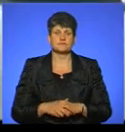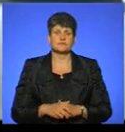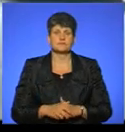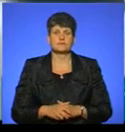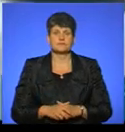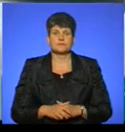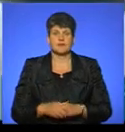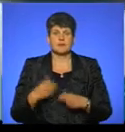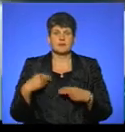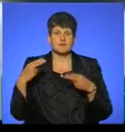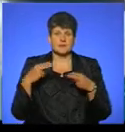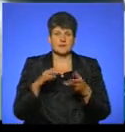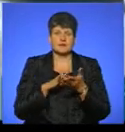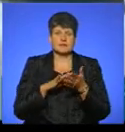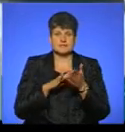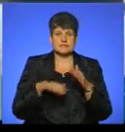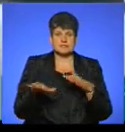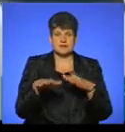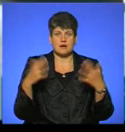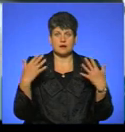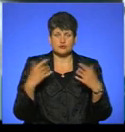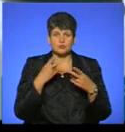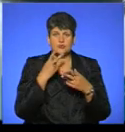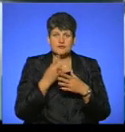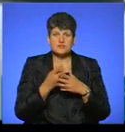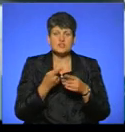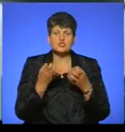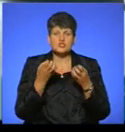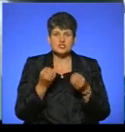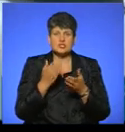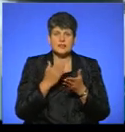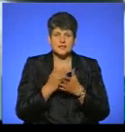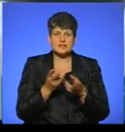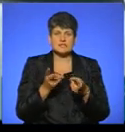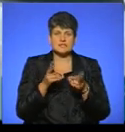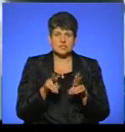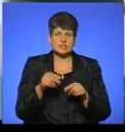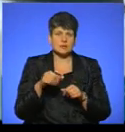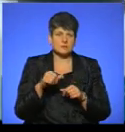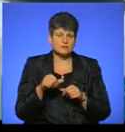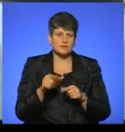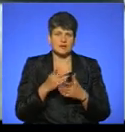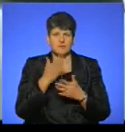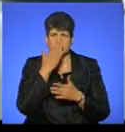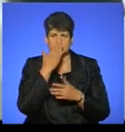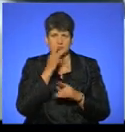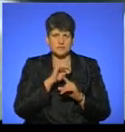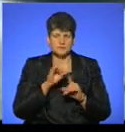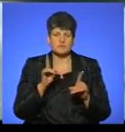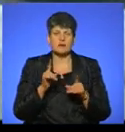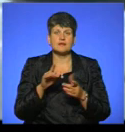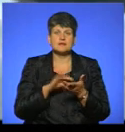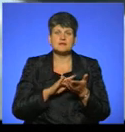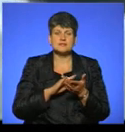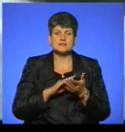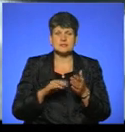Ми приїхали на Циганку, щоб подивитися, чи є ще залишки речовини, схожої на солярку, бензин, яка має специфічний запах. На Циганці уже